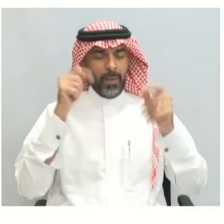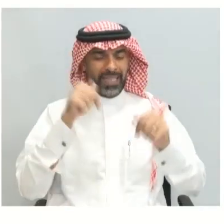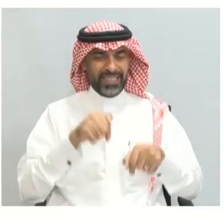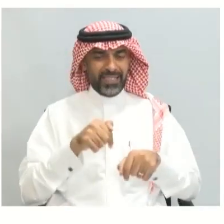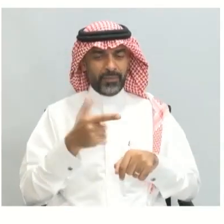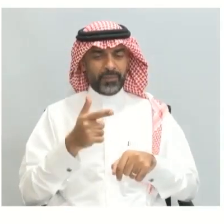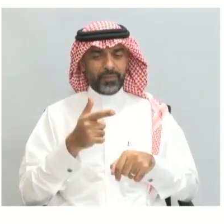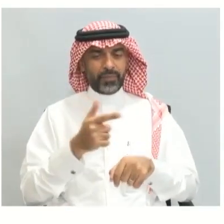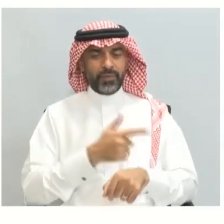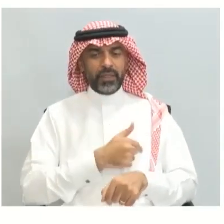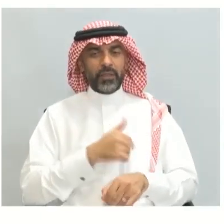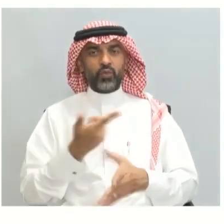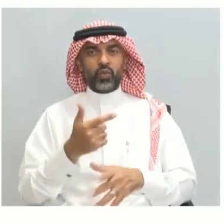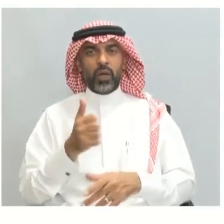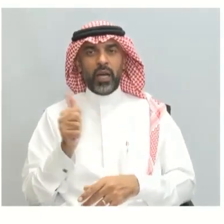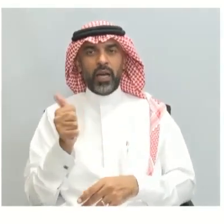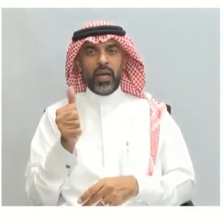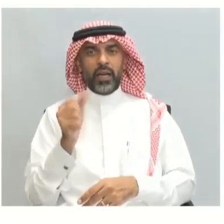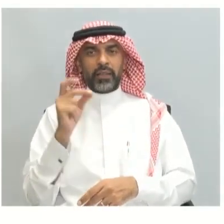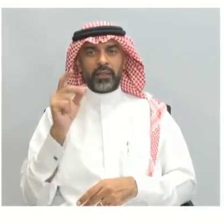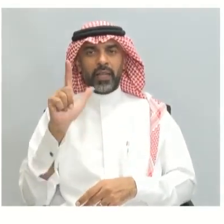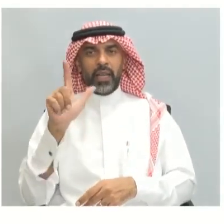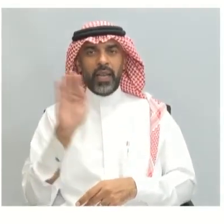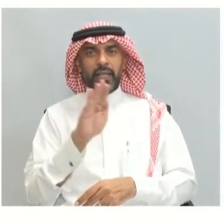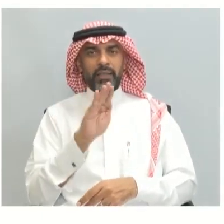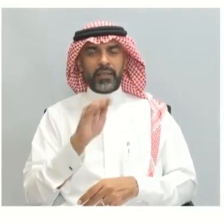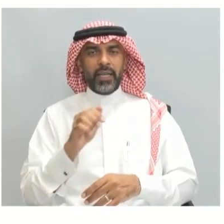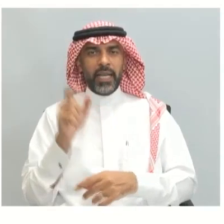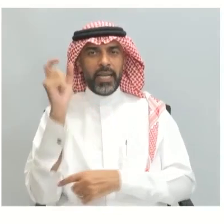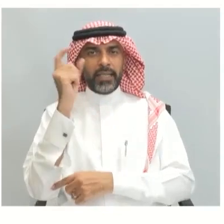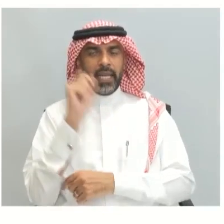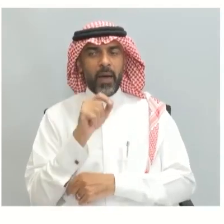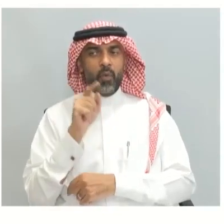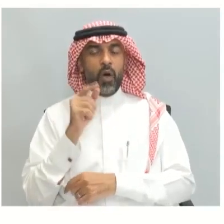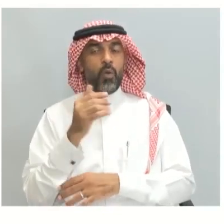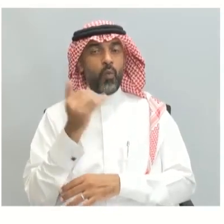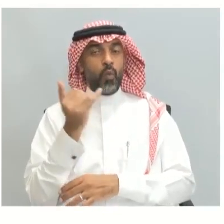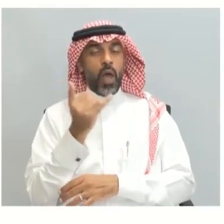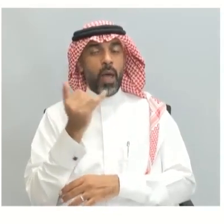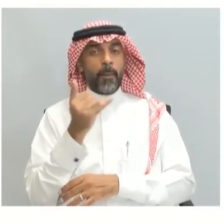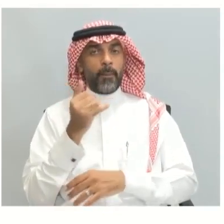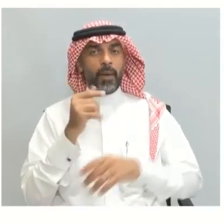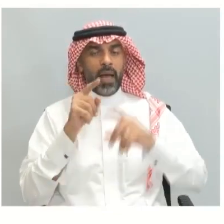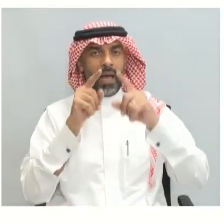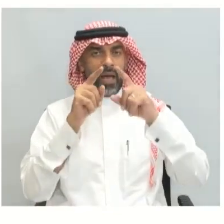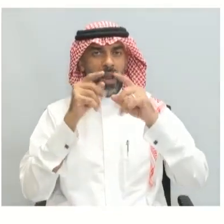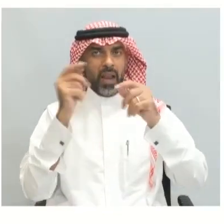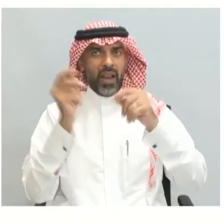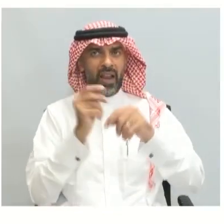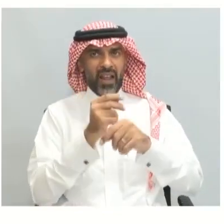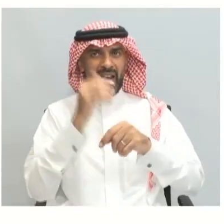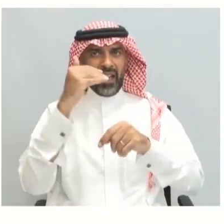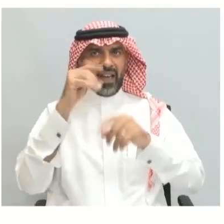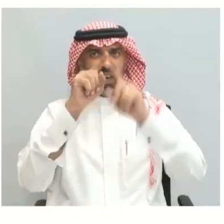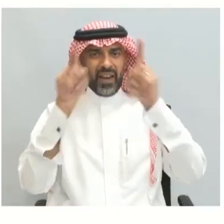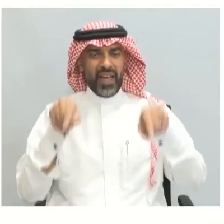عليه او عليها اسم اطلس الاسلام وتعد من اهم الخرائط هي خريطه الادريسي او خرائط الادريسي